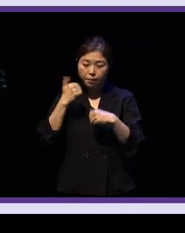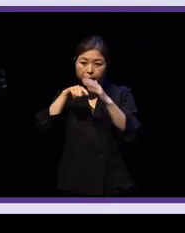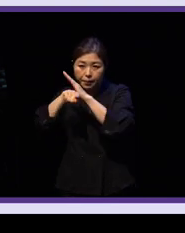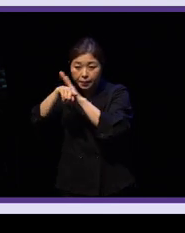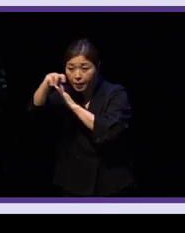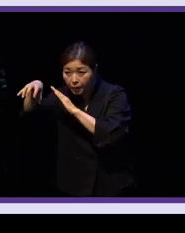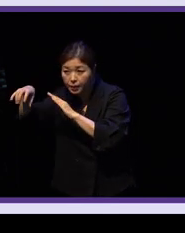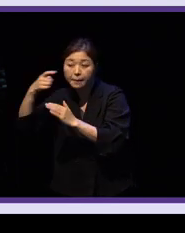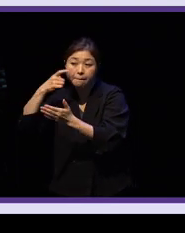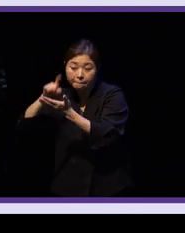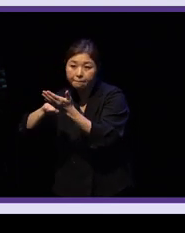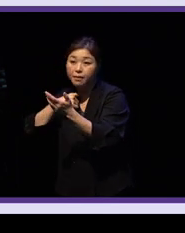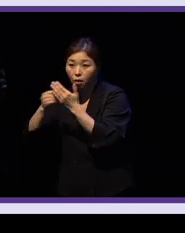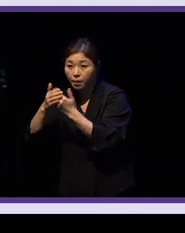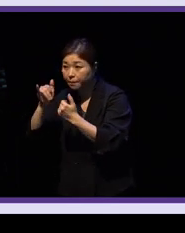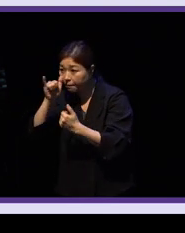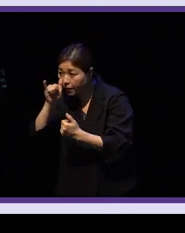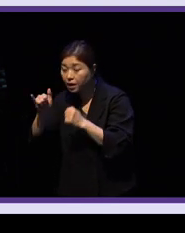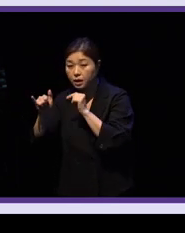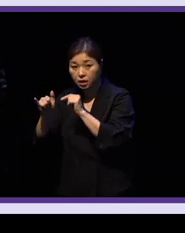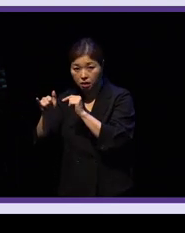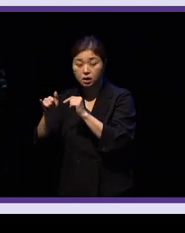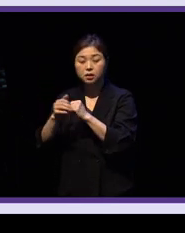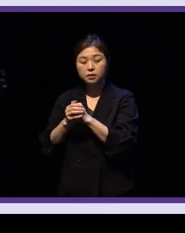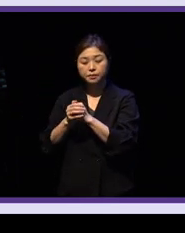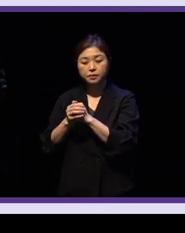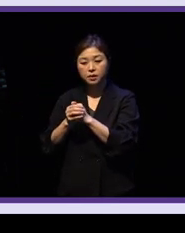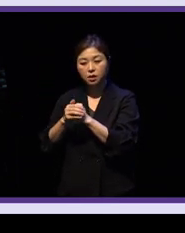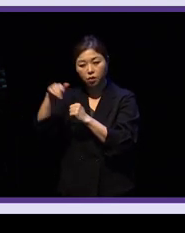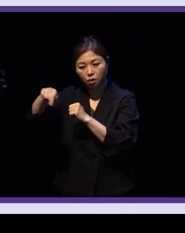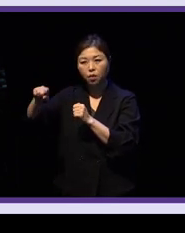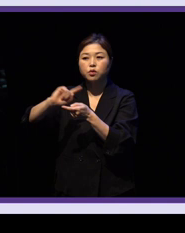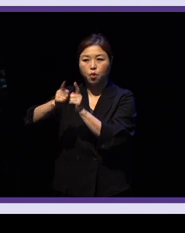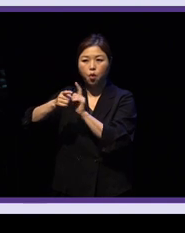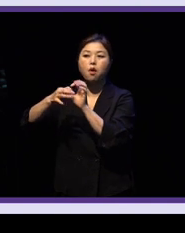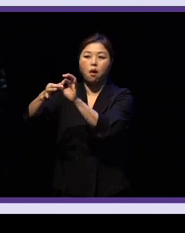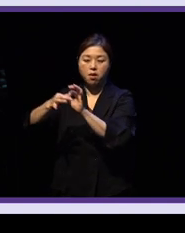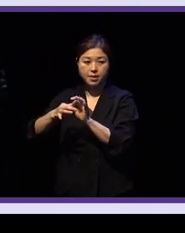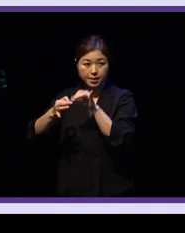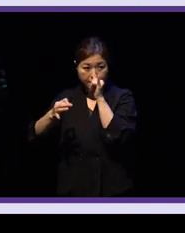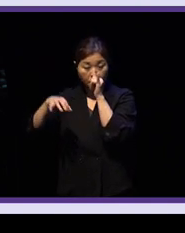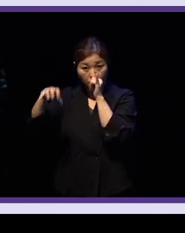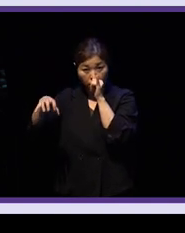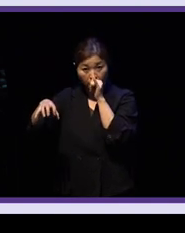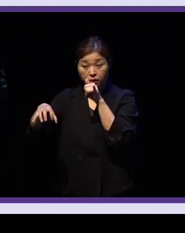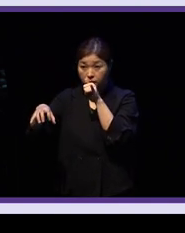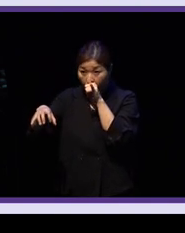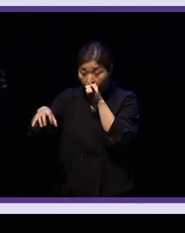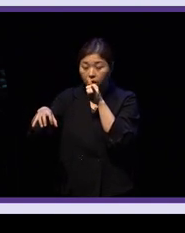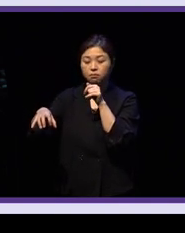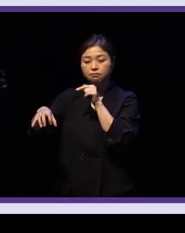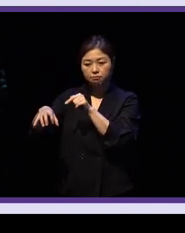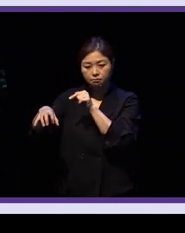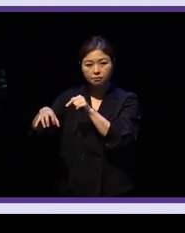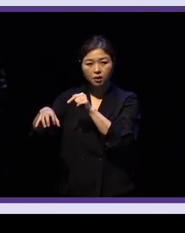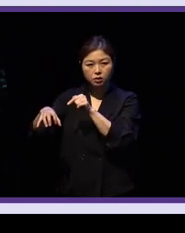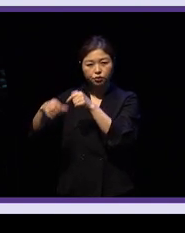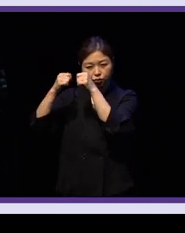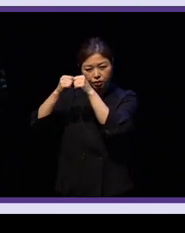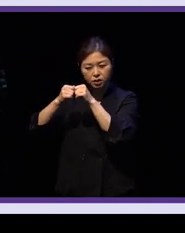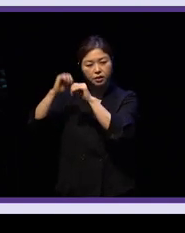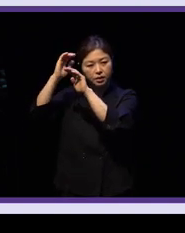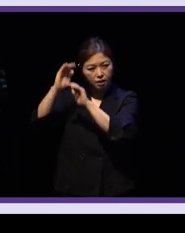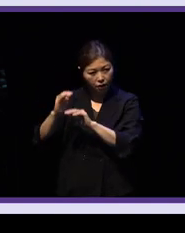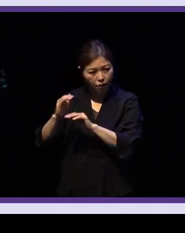방문철을 발굴했던 경험이라든지 그런 그에 따른 박물처 네트워크 보유 기반에 따라 가지고 실질적으로 어떻게 발굴 계획이 좀